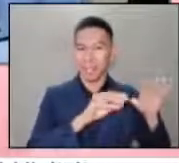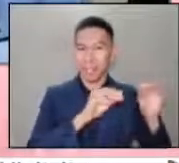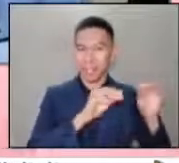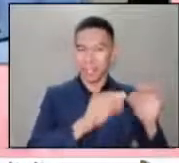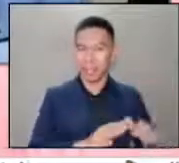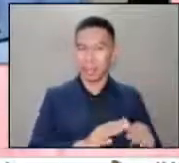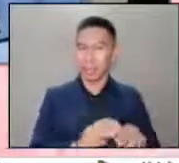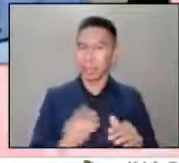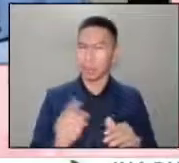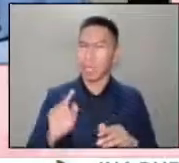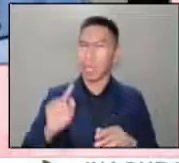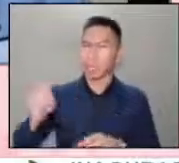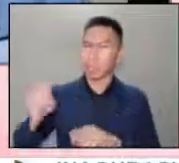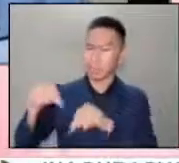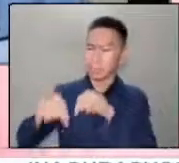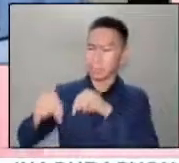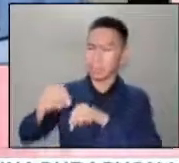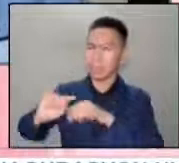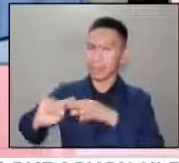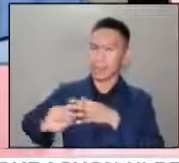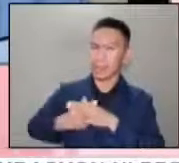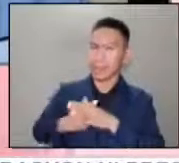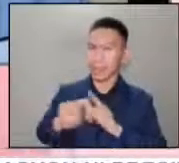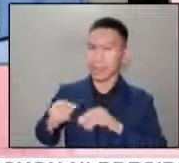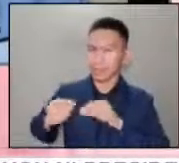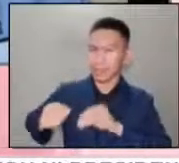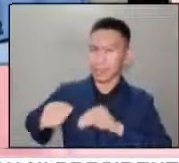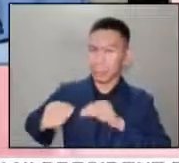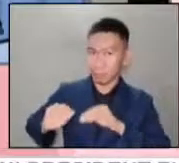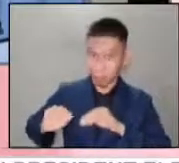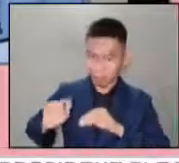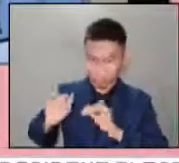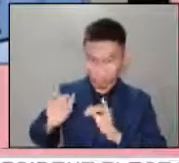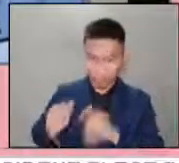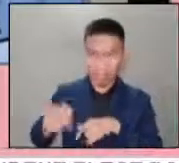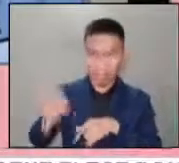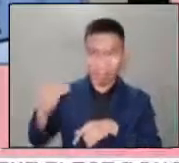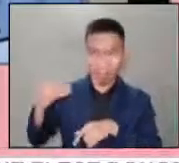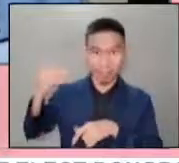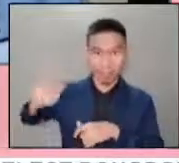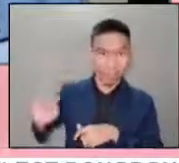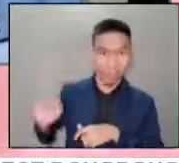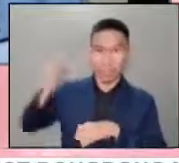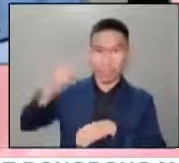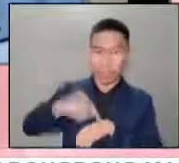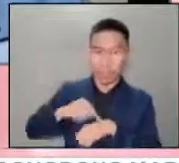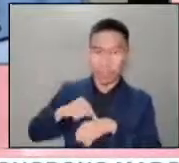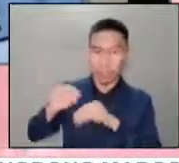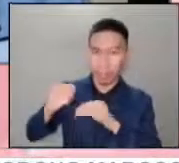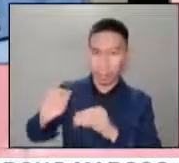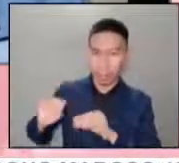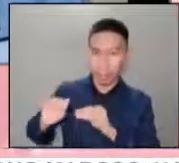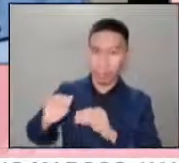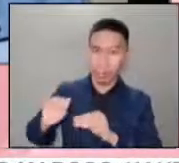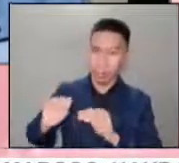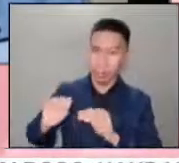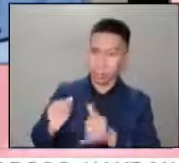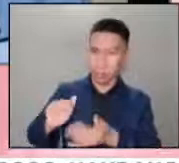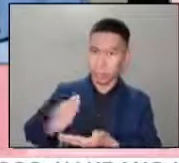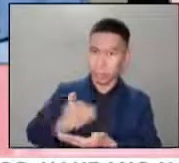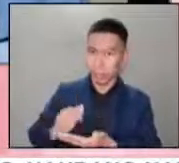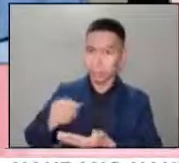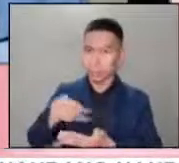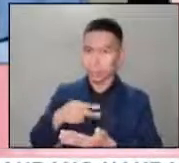pagtuturo? Since ba kayo ay nag-start na maging isang guro, ganyan na po yung ginagawa po ninyo? Or dahil lamang sa pag-shift natin to